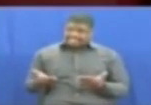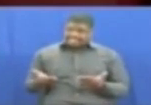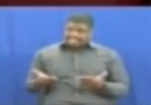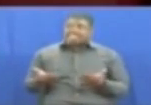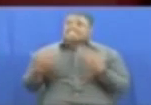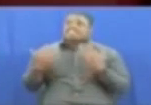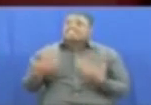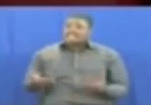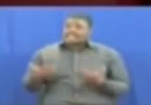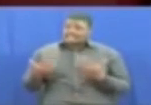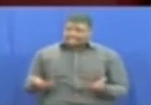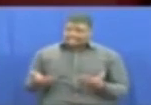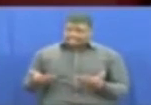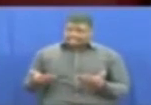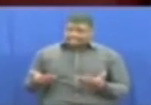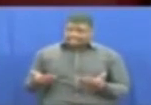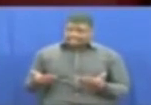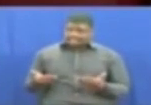naomba